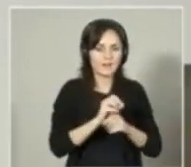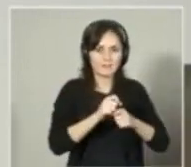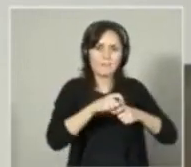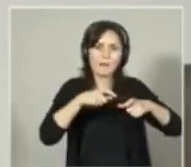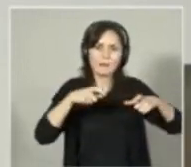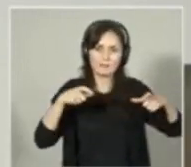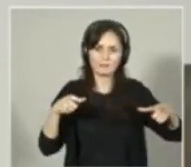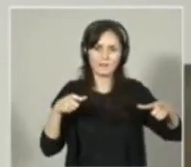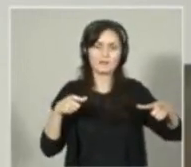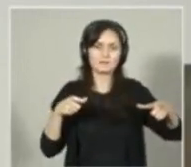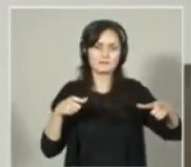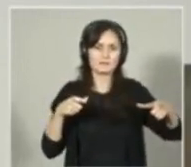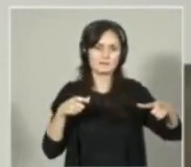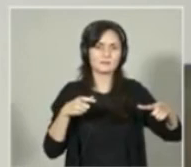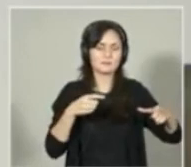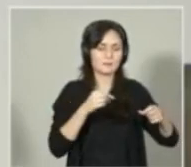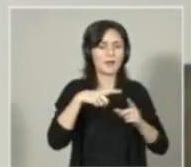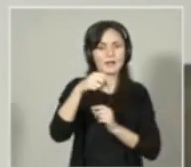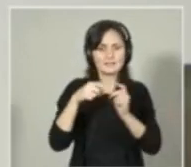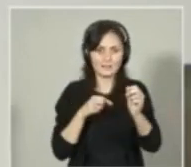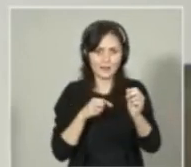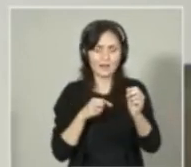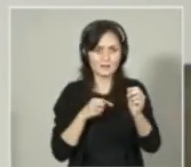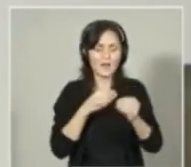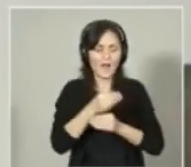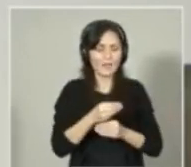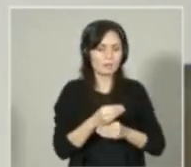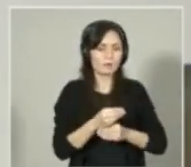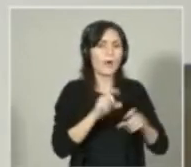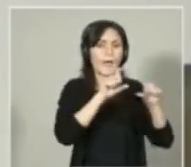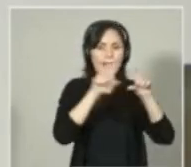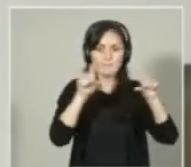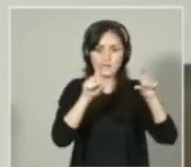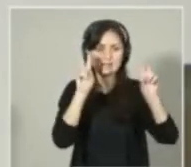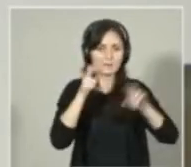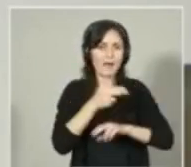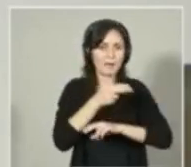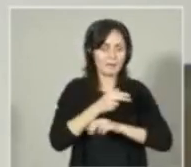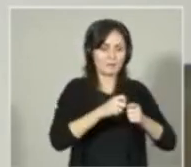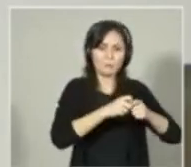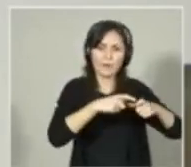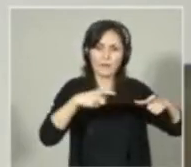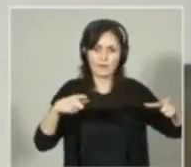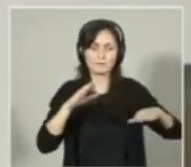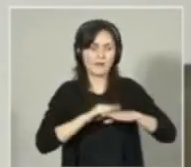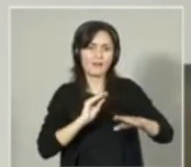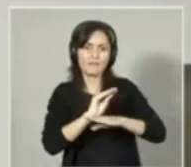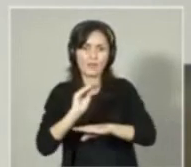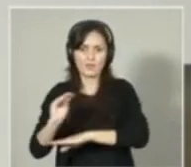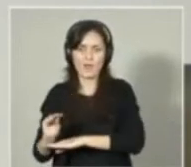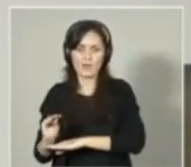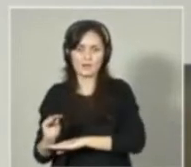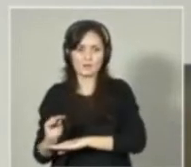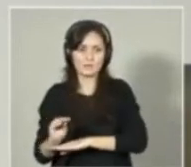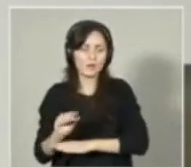fent CaixaBank, senyor Gual, és ampliar encara més la cartera d'empreses d'armament a la que es finança. No sabem quins són els seus